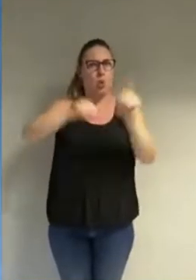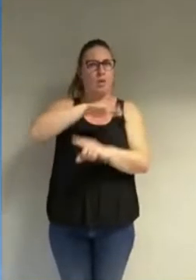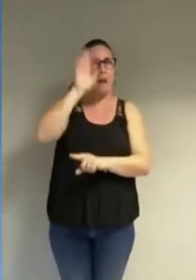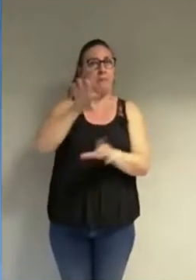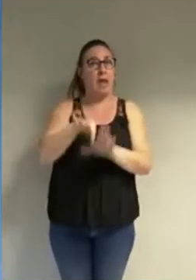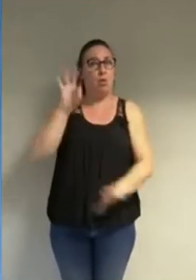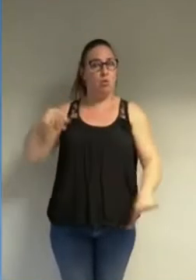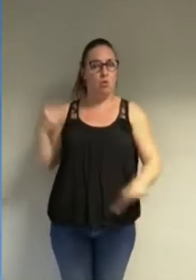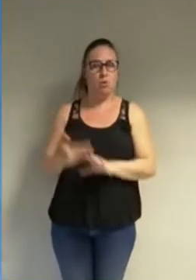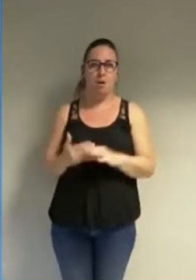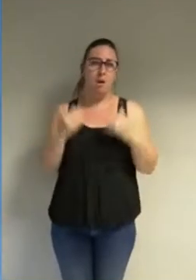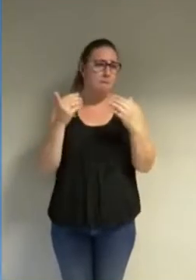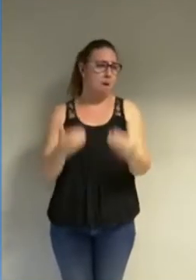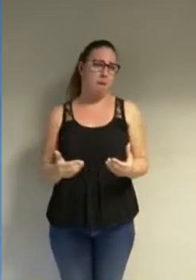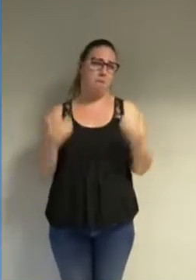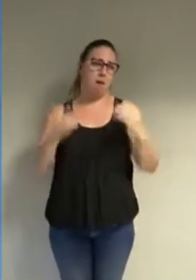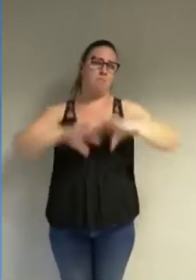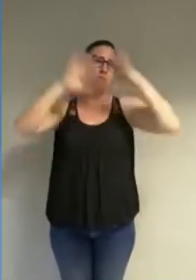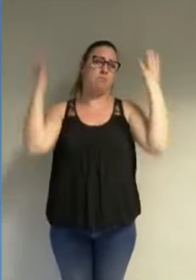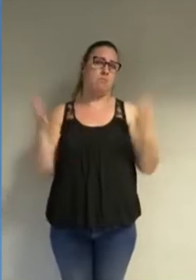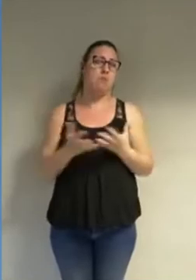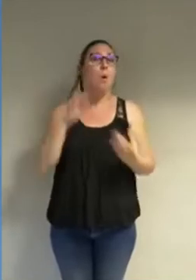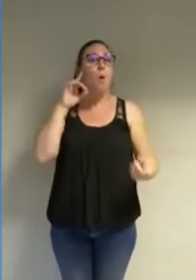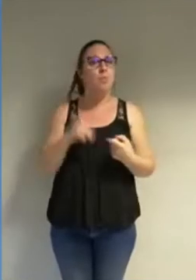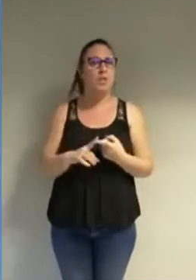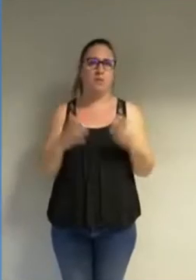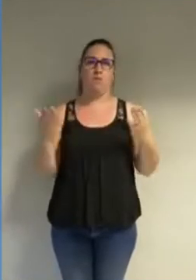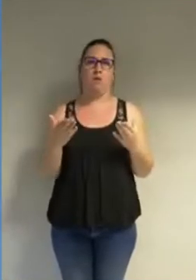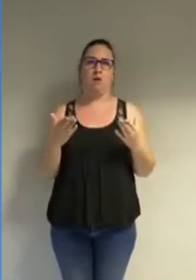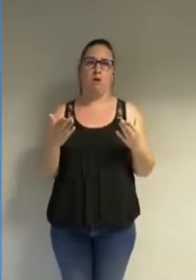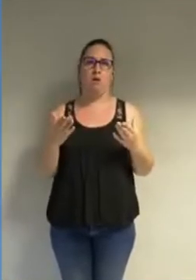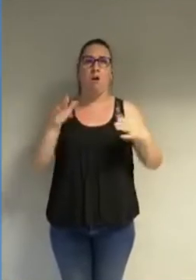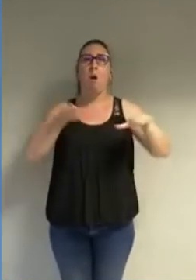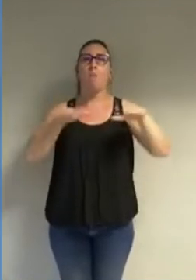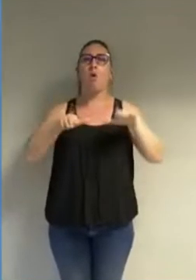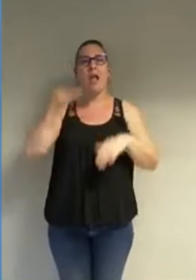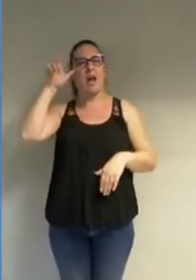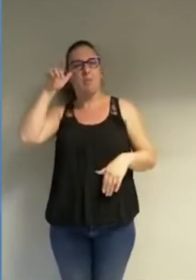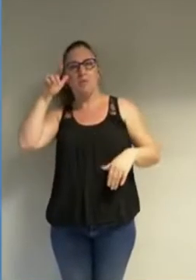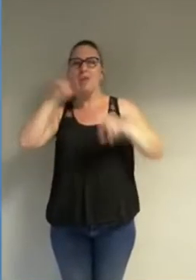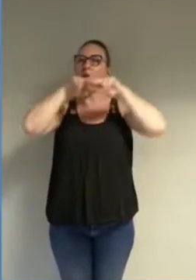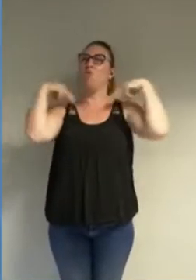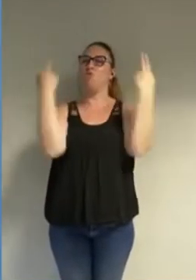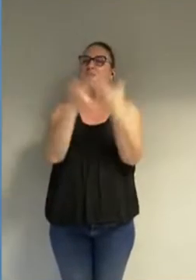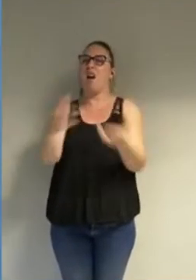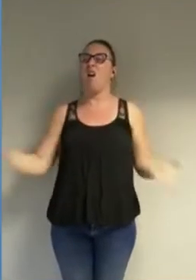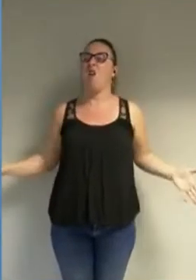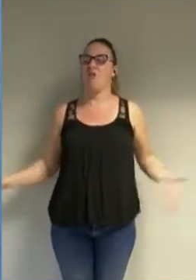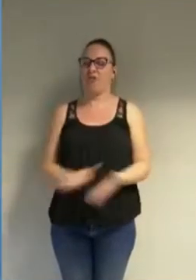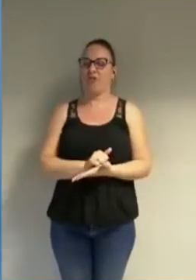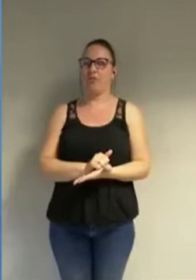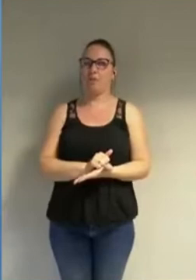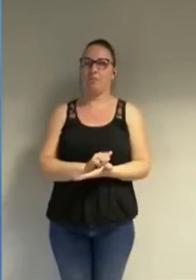Elles ont toutes pour objet de détruire ce modèle républicain et universaliste. Haine de